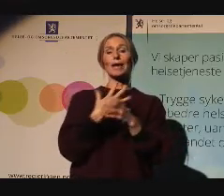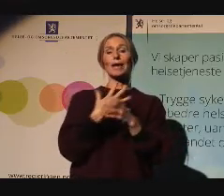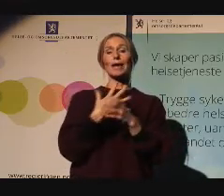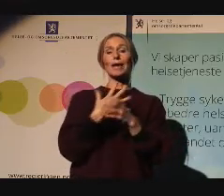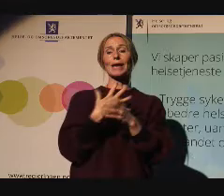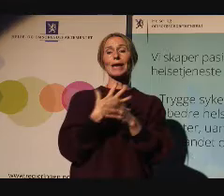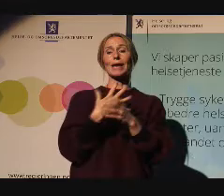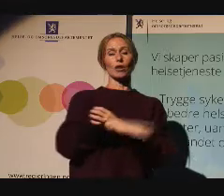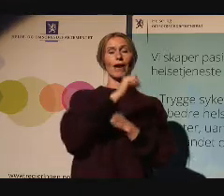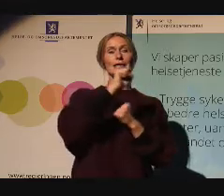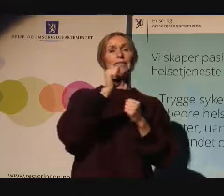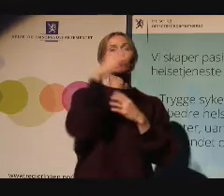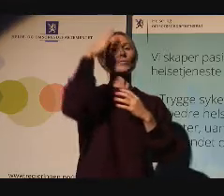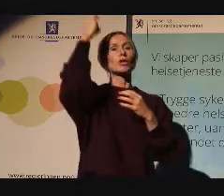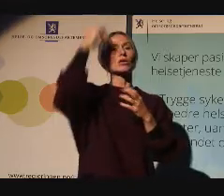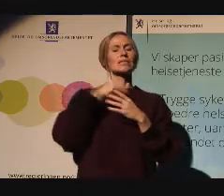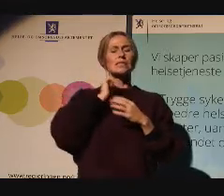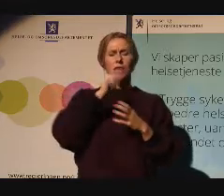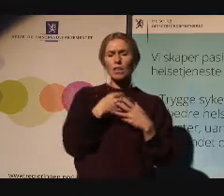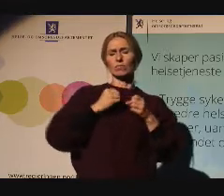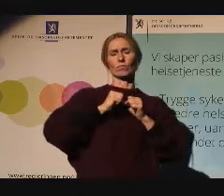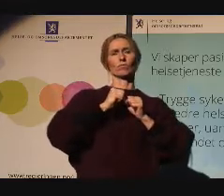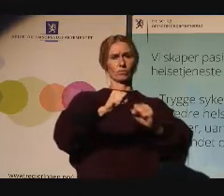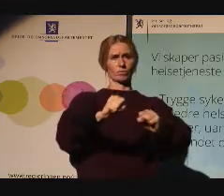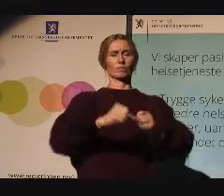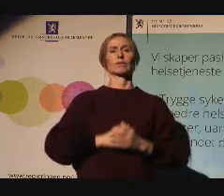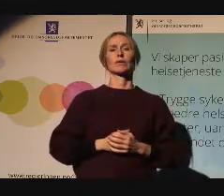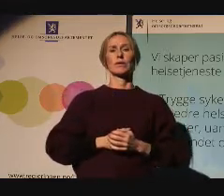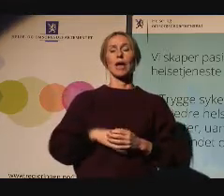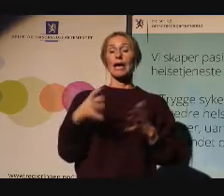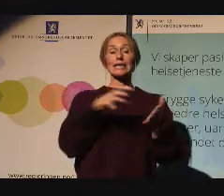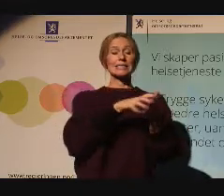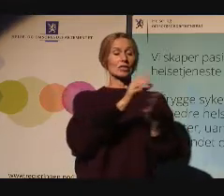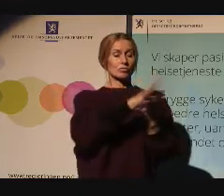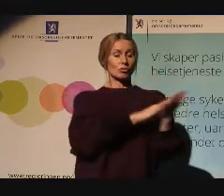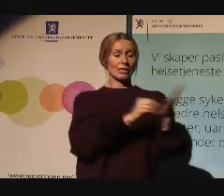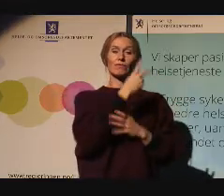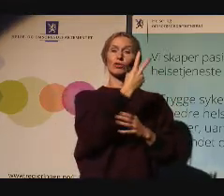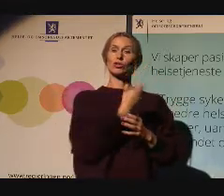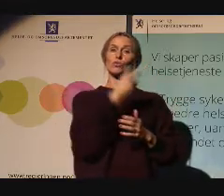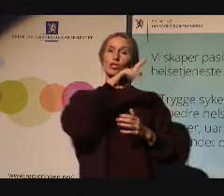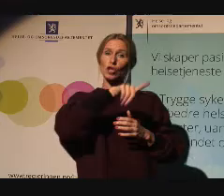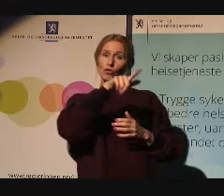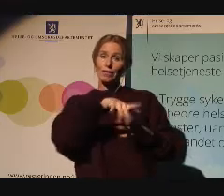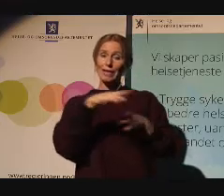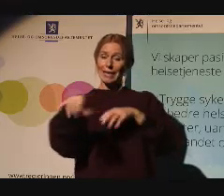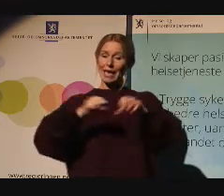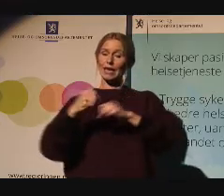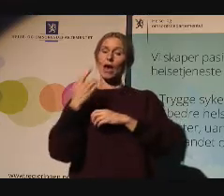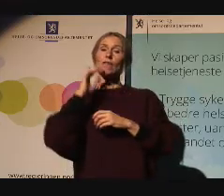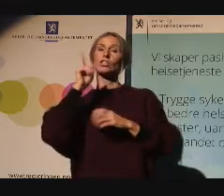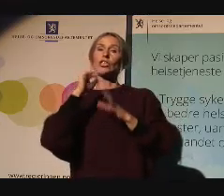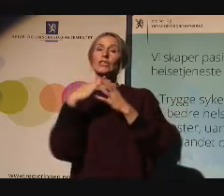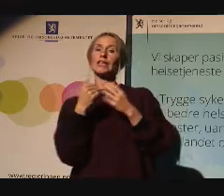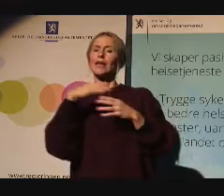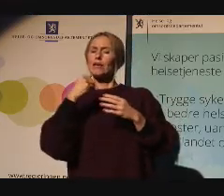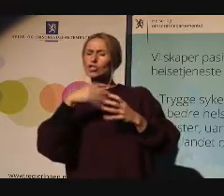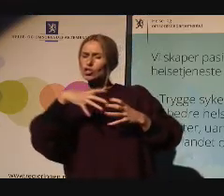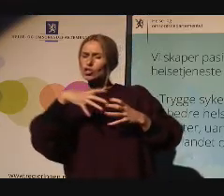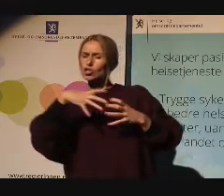barnevernskompetanse, ja, det skal intensiveres framgjennom. I statsbudsjettet for 2017 så har regjeringen varslet en ytterligere satsing